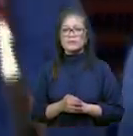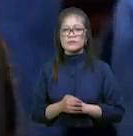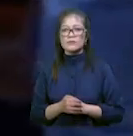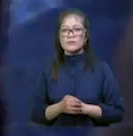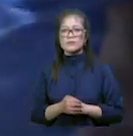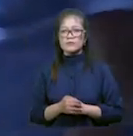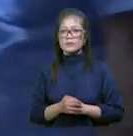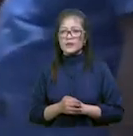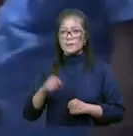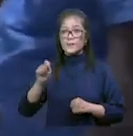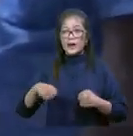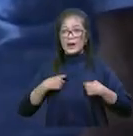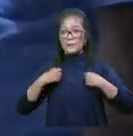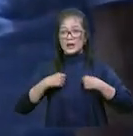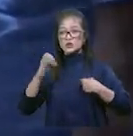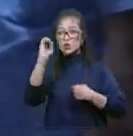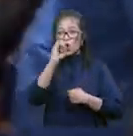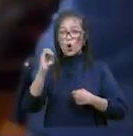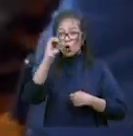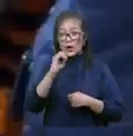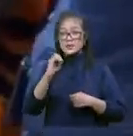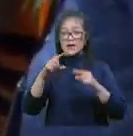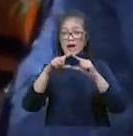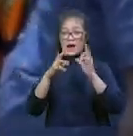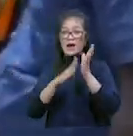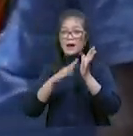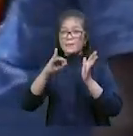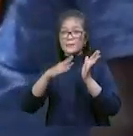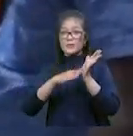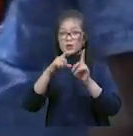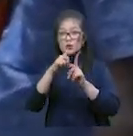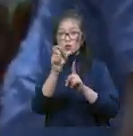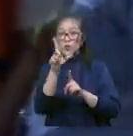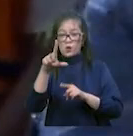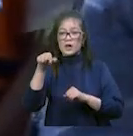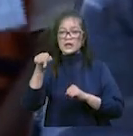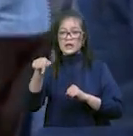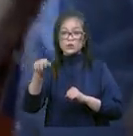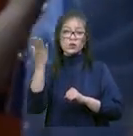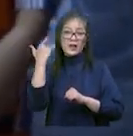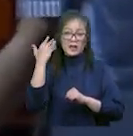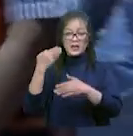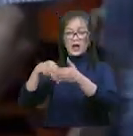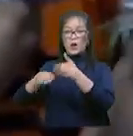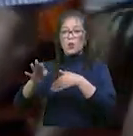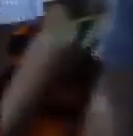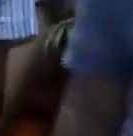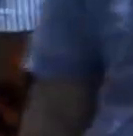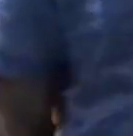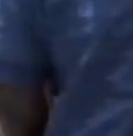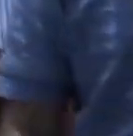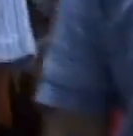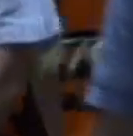Mengenakan rompi oranye, Bupati Bangkalan Abdul Latif Amin Imron keluar dari gedung KPK Kamis dini hari. Abdul Latif Amin dan 5